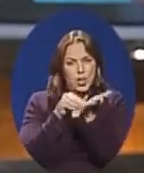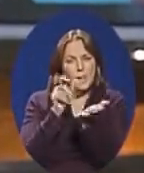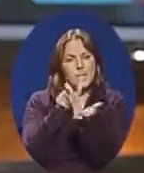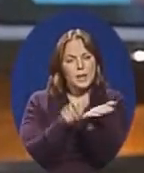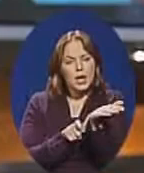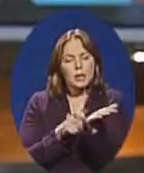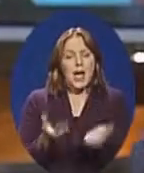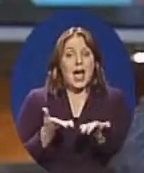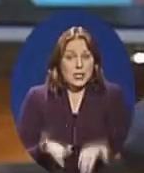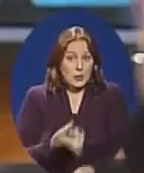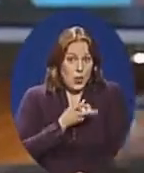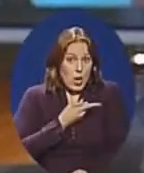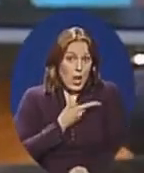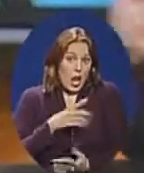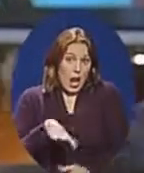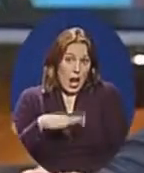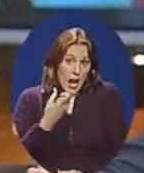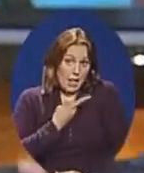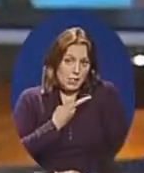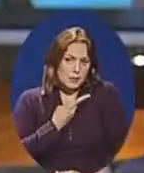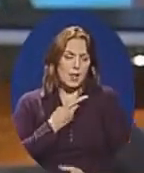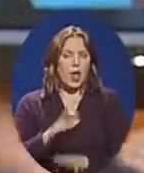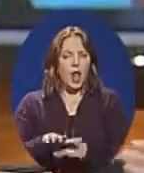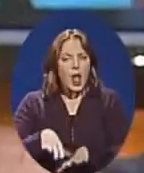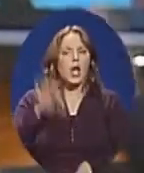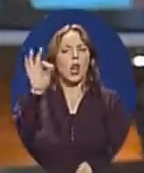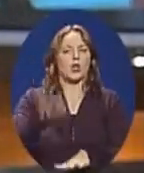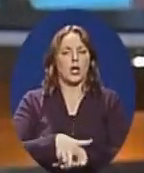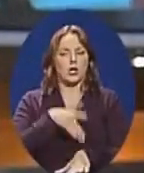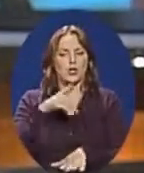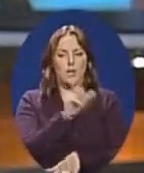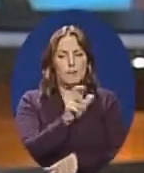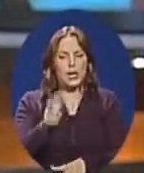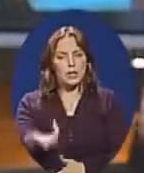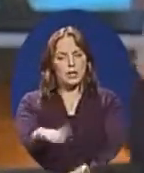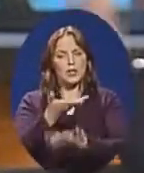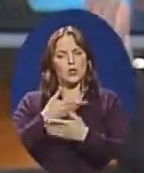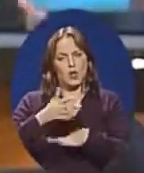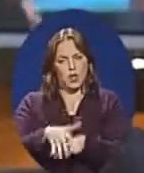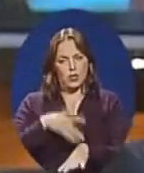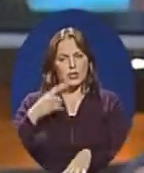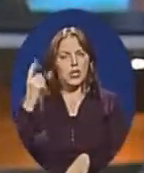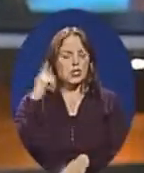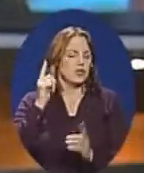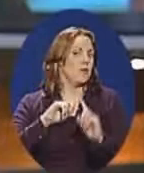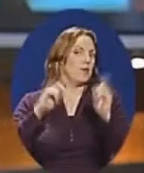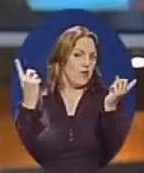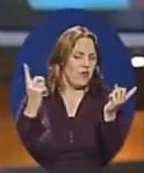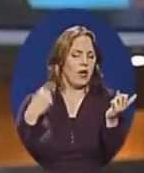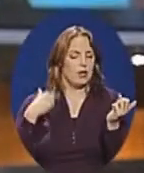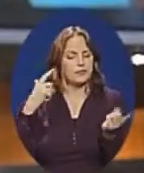לי לעצמי לגלות את אותם רגשות. המילים בנו לי רגשות, עד כמה שמה מופרך.